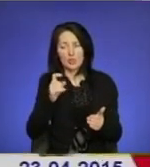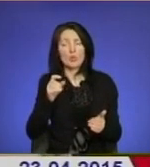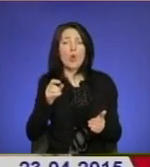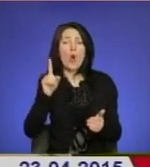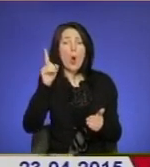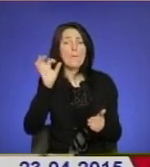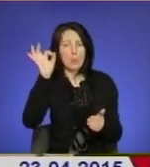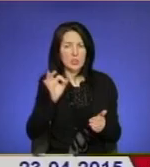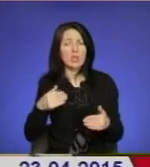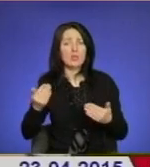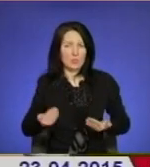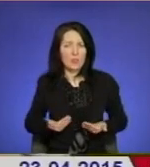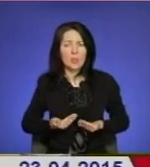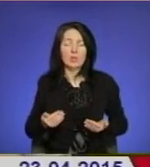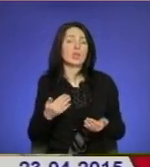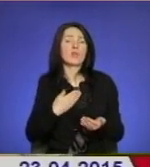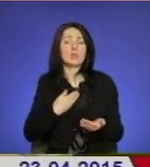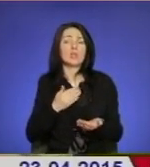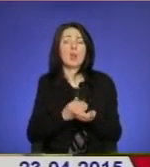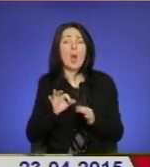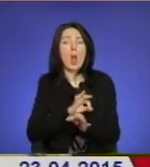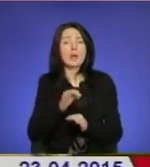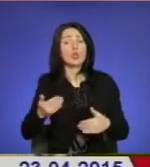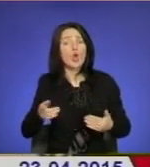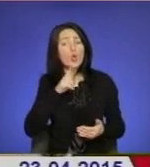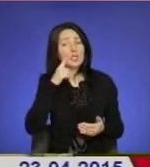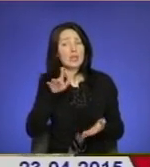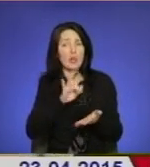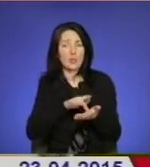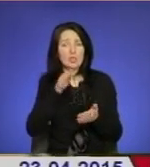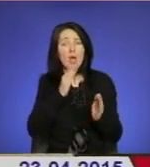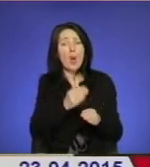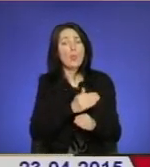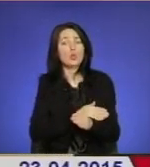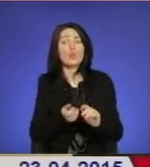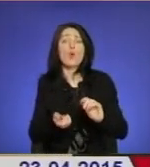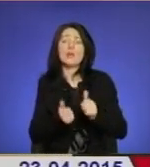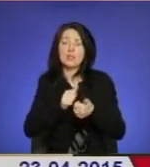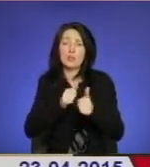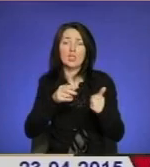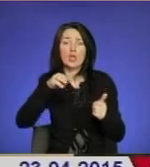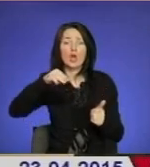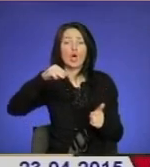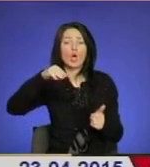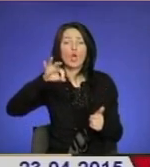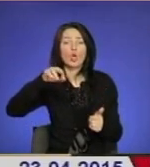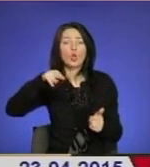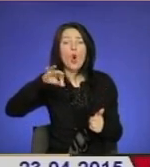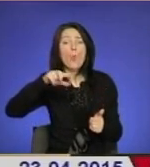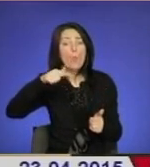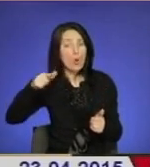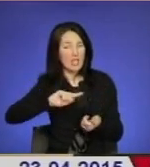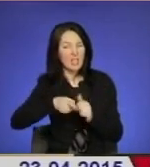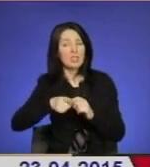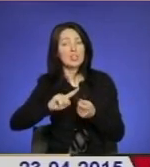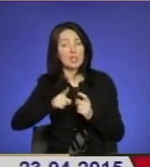переживання. У нас є концепція озеленення міста, поступова заміна тополь на інші дерева. В парку Шевченка,